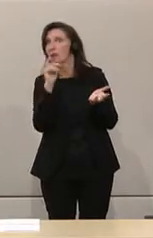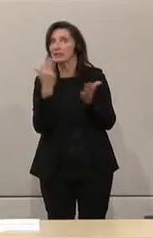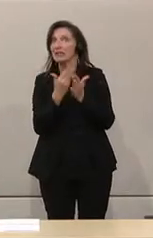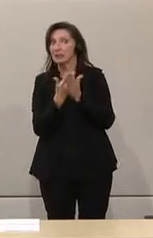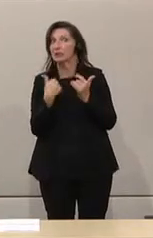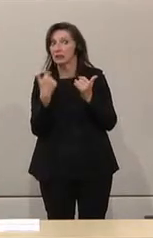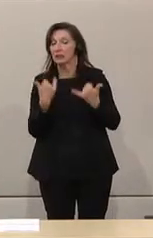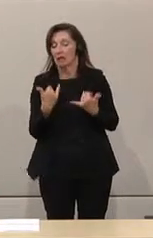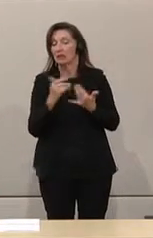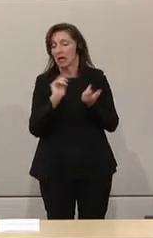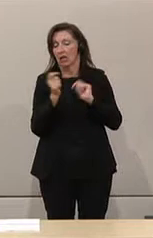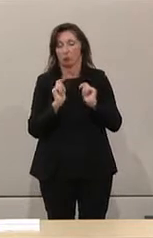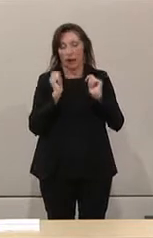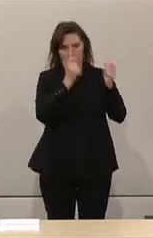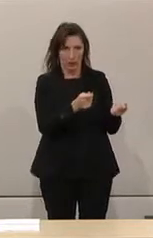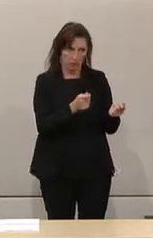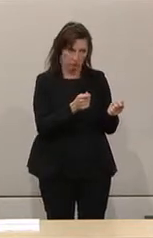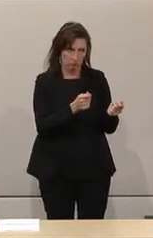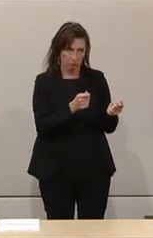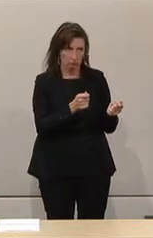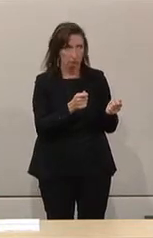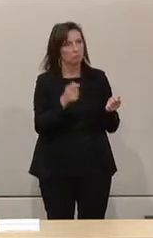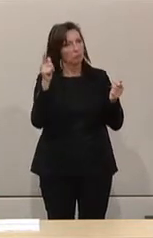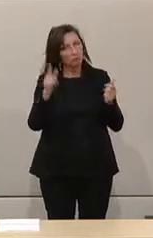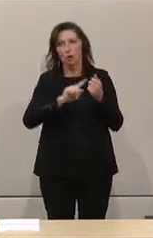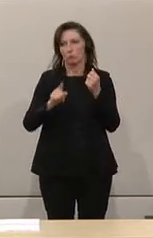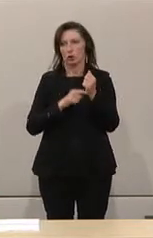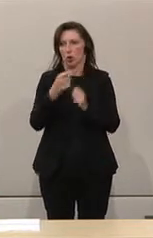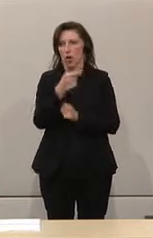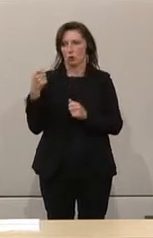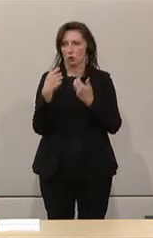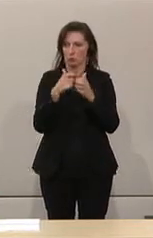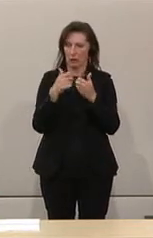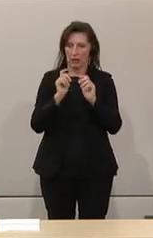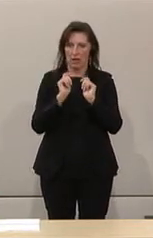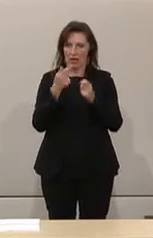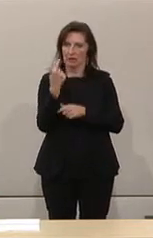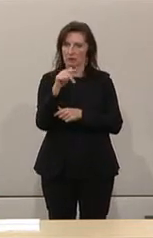folgenden Abänderungsantrag ein, der den Bericht des Budgetausschusses über den Antrag